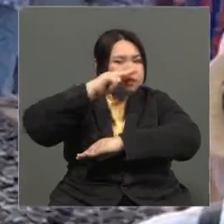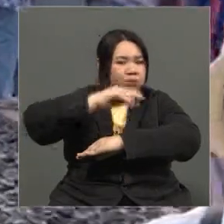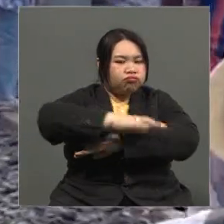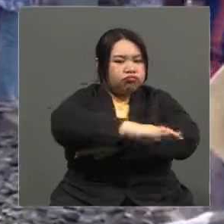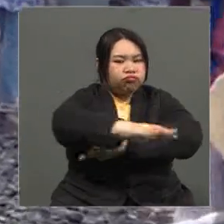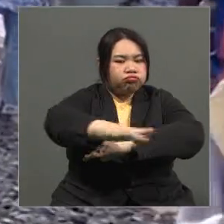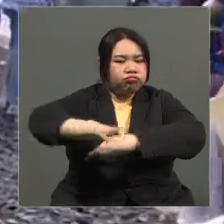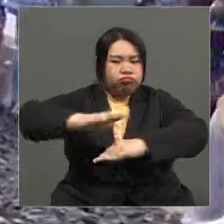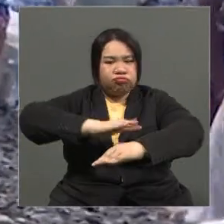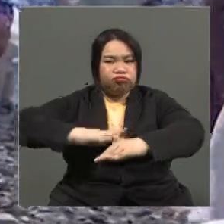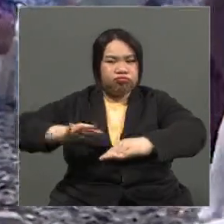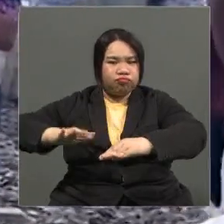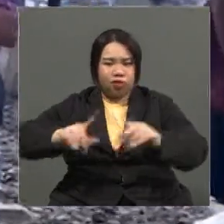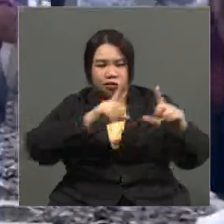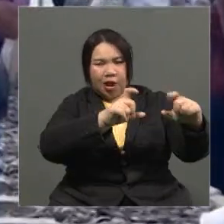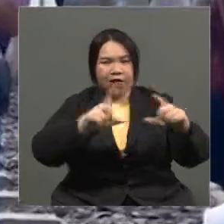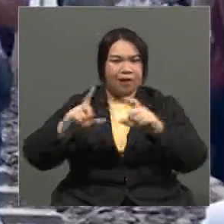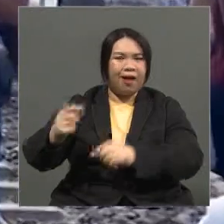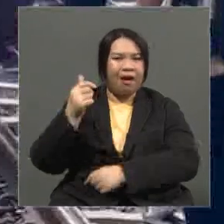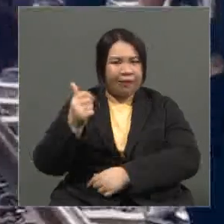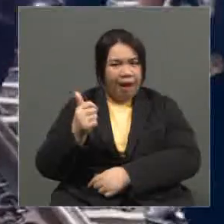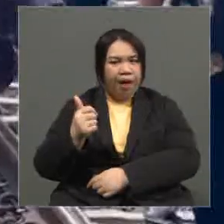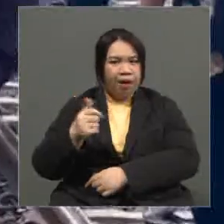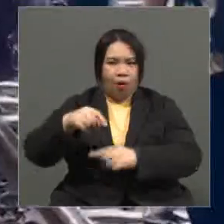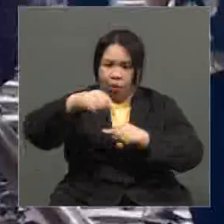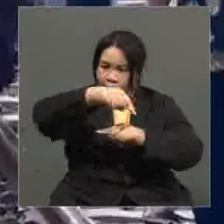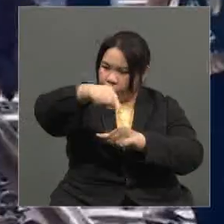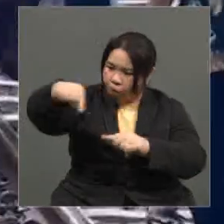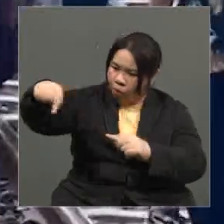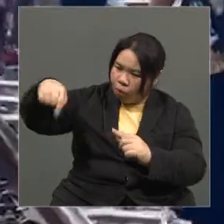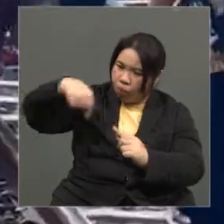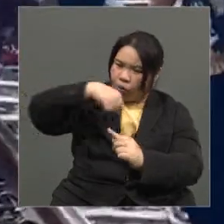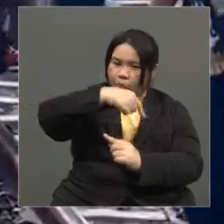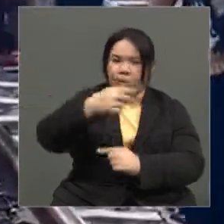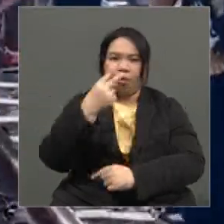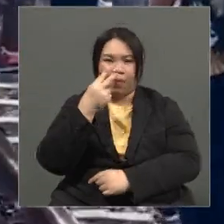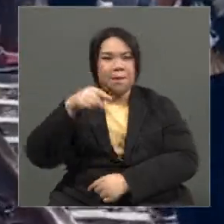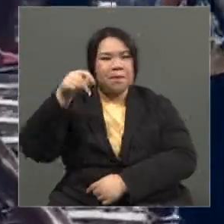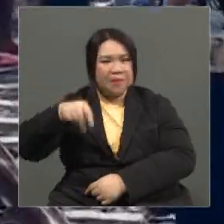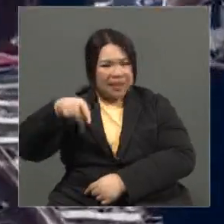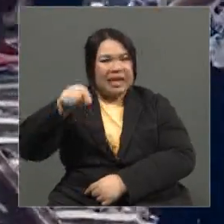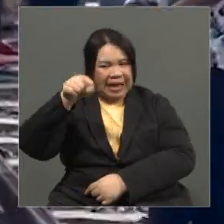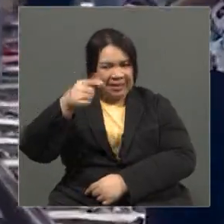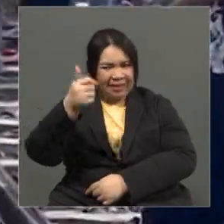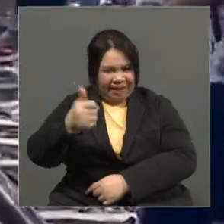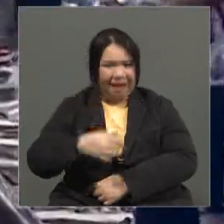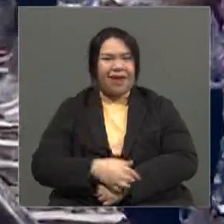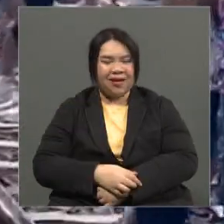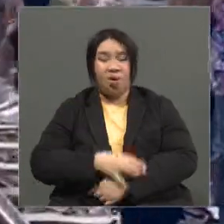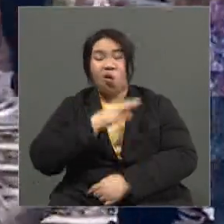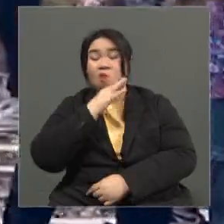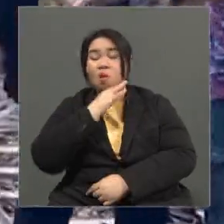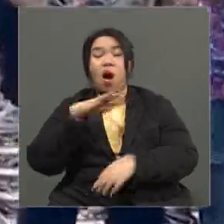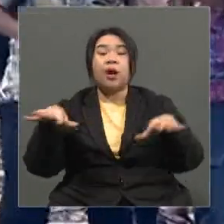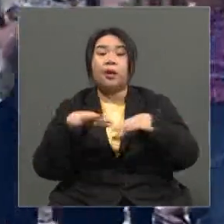อย่างนี้เลยนะคะแล้วก็ถ่ายรูปกันได้บรรยากาศ360องศาเลยค่ะก็คือถ้าไม่ใช่พิเศษเป็นขบวนพิเศษก็ไม่ได้จอดกลางอย่างงี้